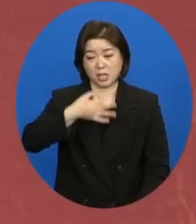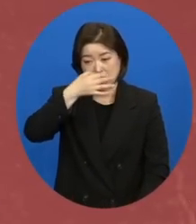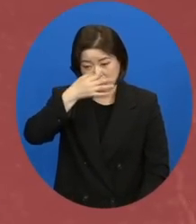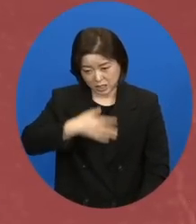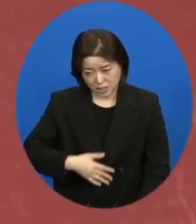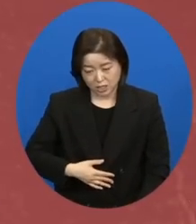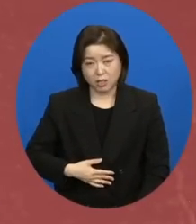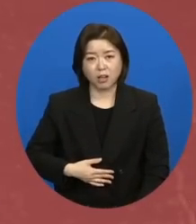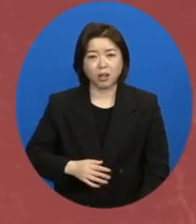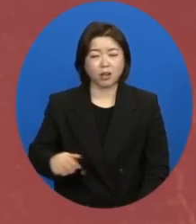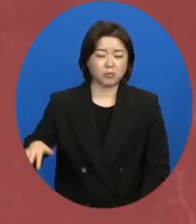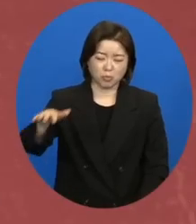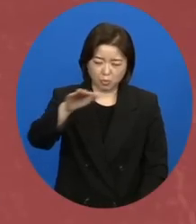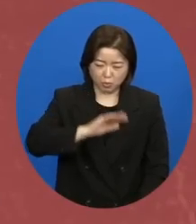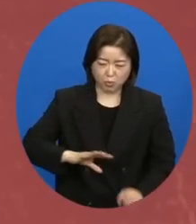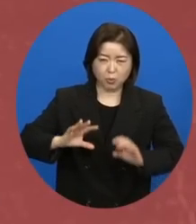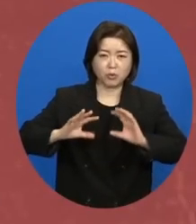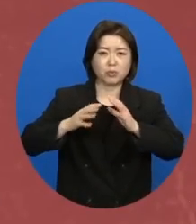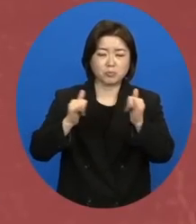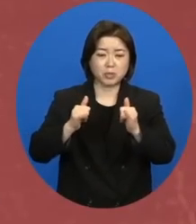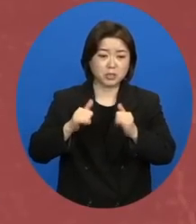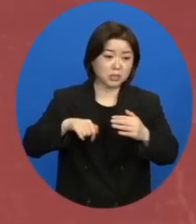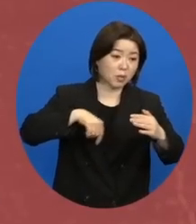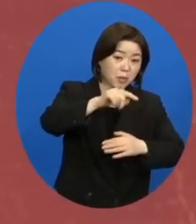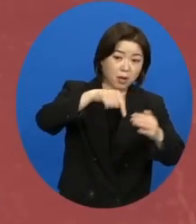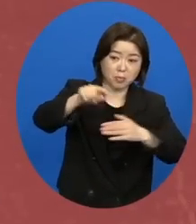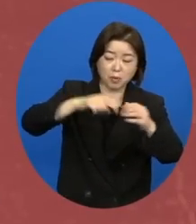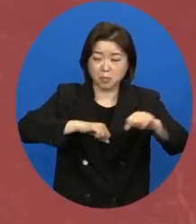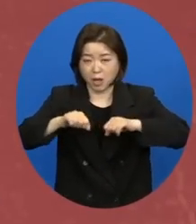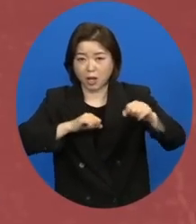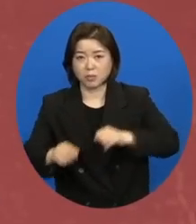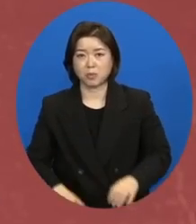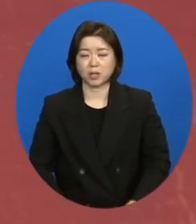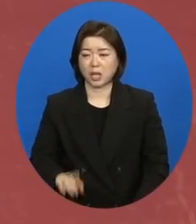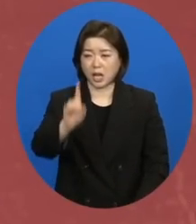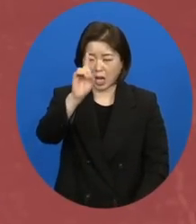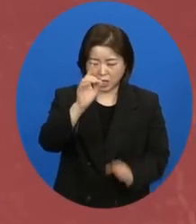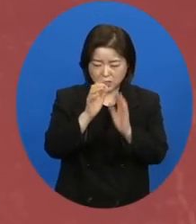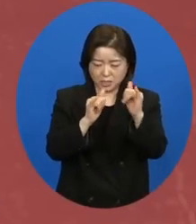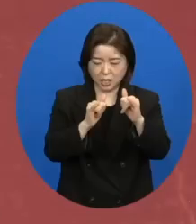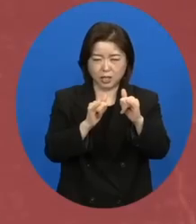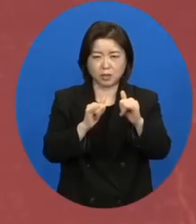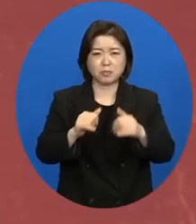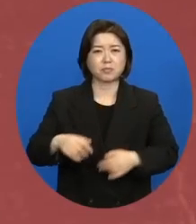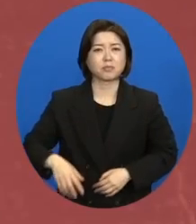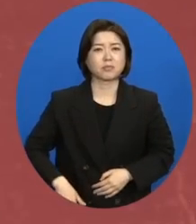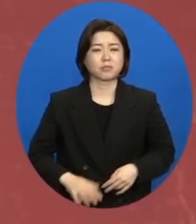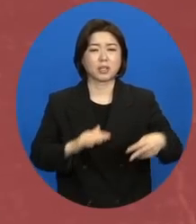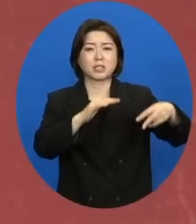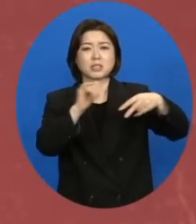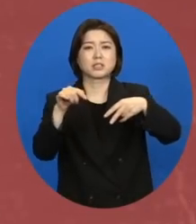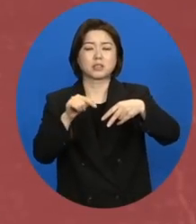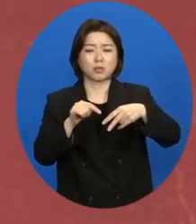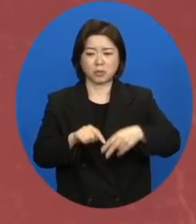힘들어질수록 모든 백성은 밖으로 뛰어 돌아다닐 때 한 사람 사무엘이 이게 뭐야?